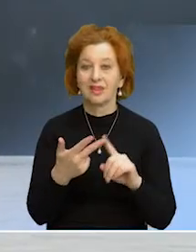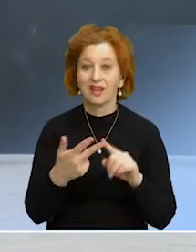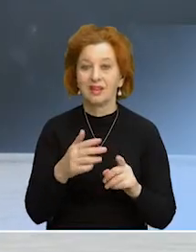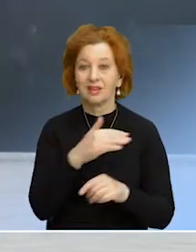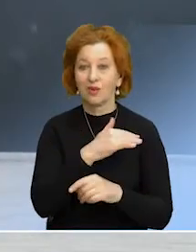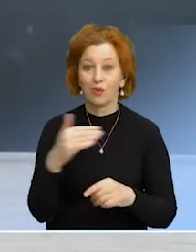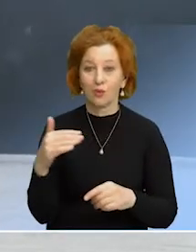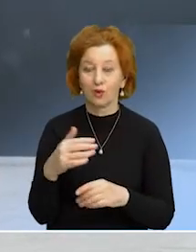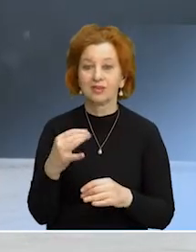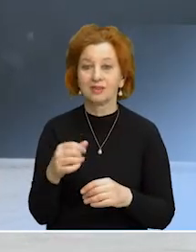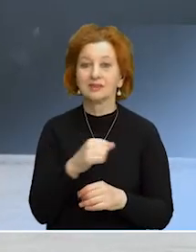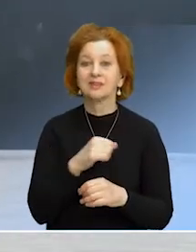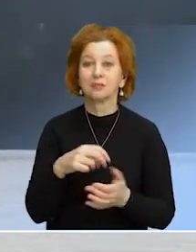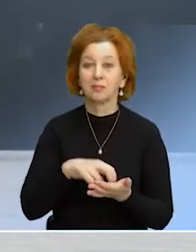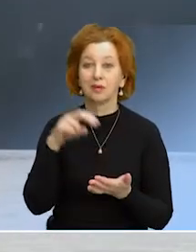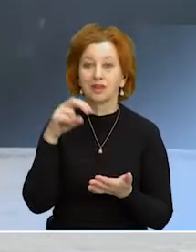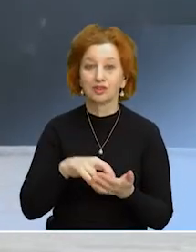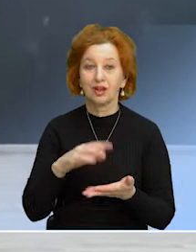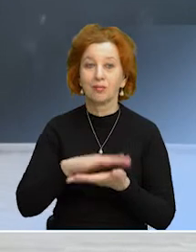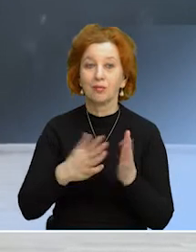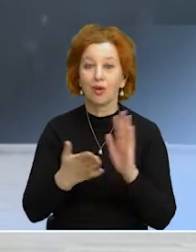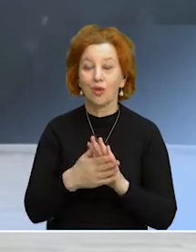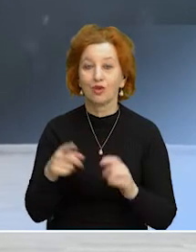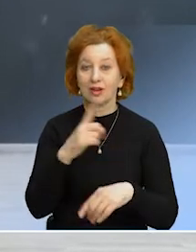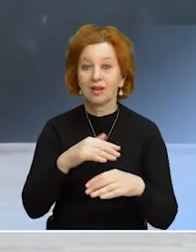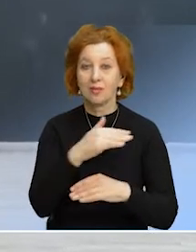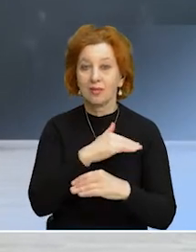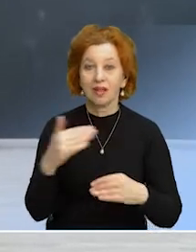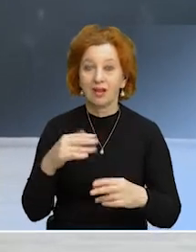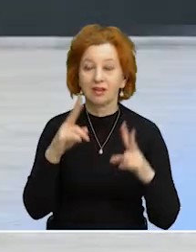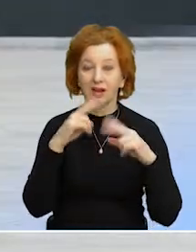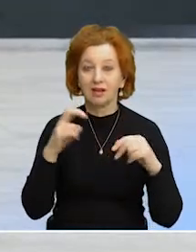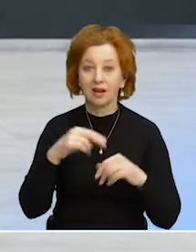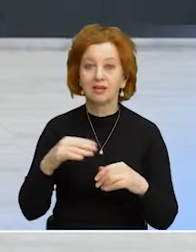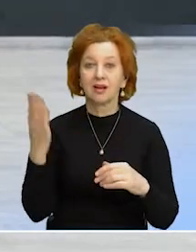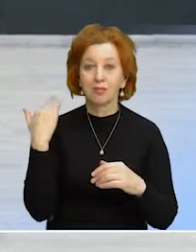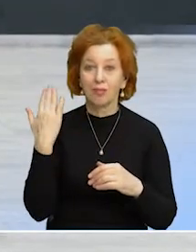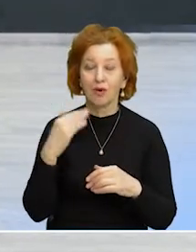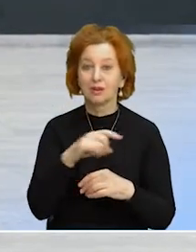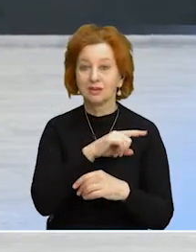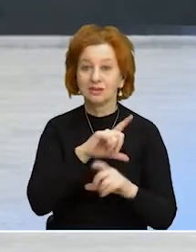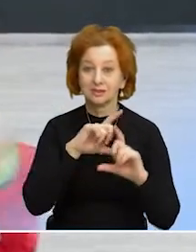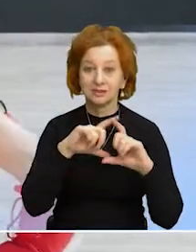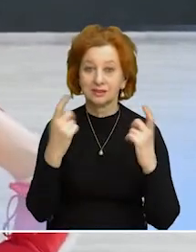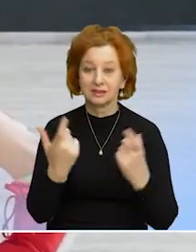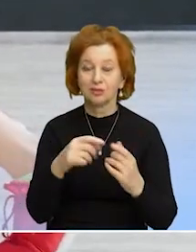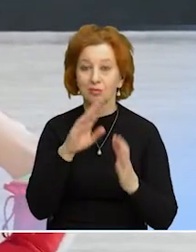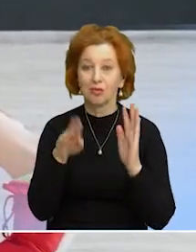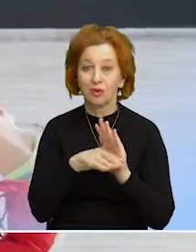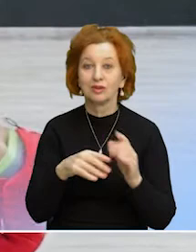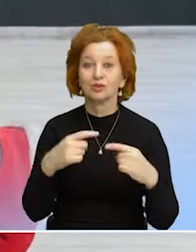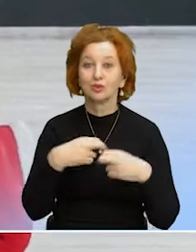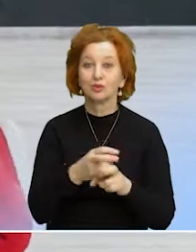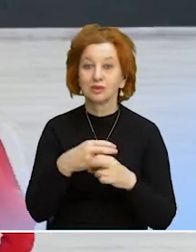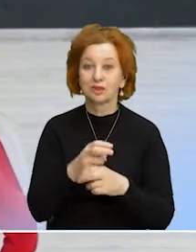Третий уровень – профи. С помощью прыжка примите положение планки. Контролируйте поясницу и положение ладоней под плечевыми